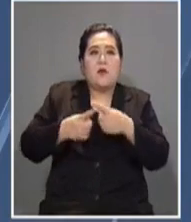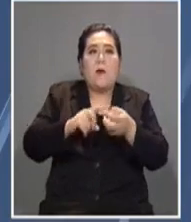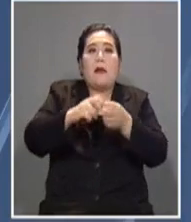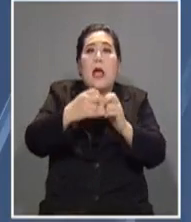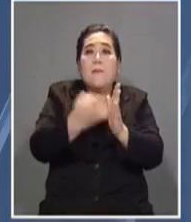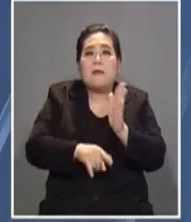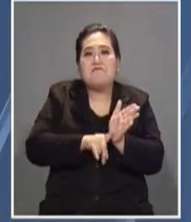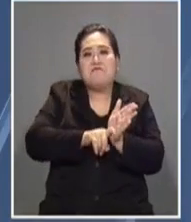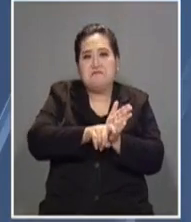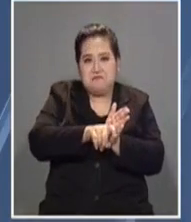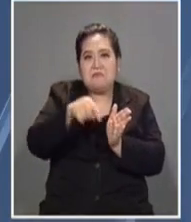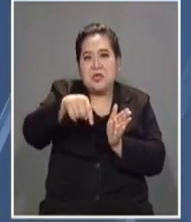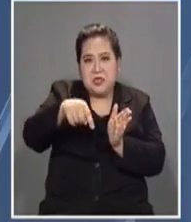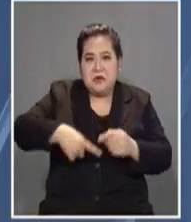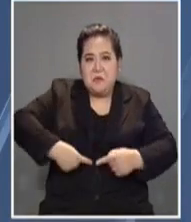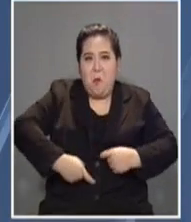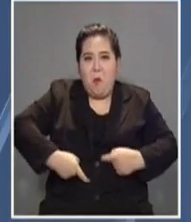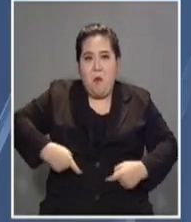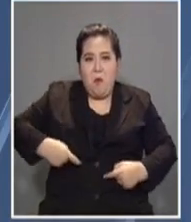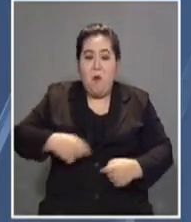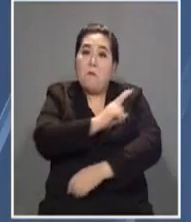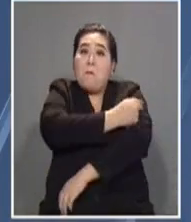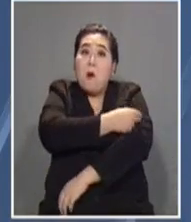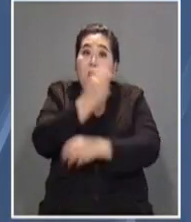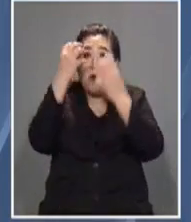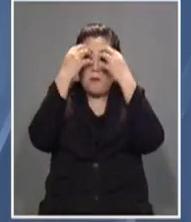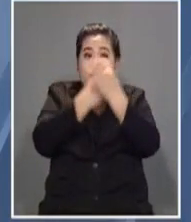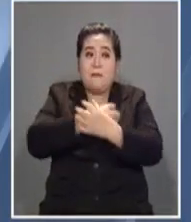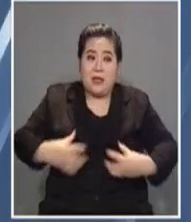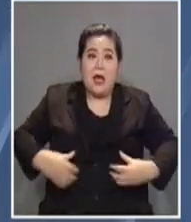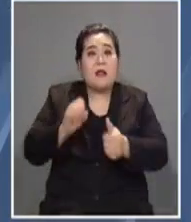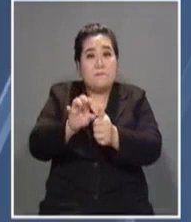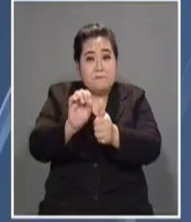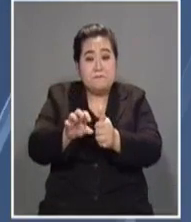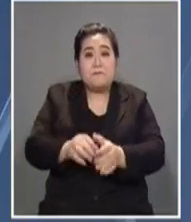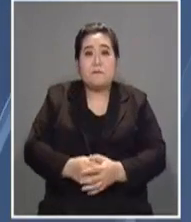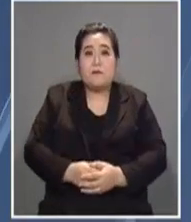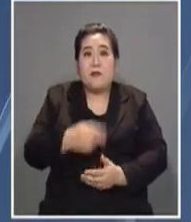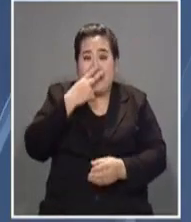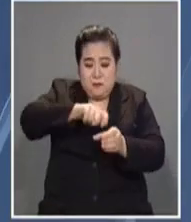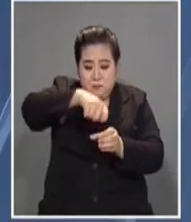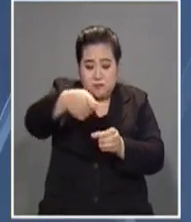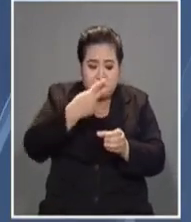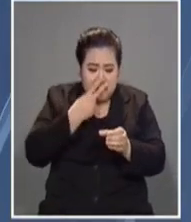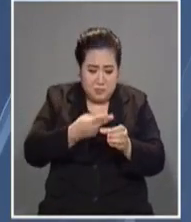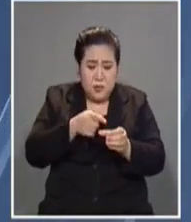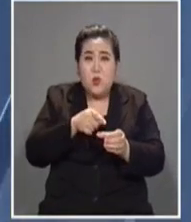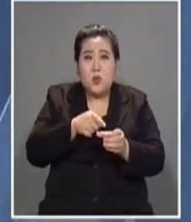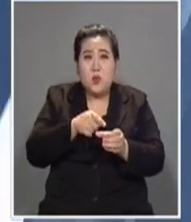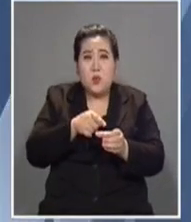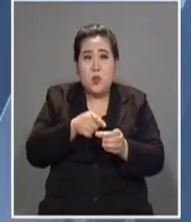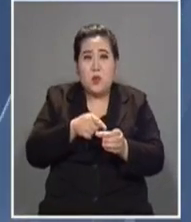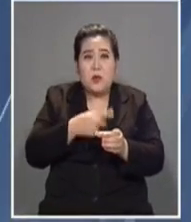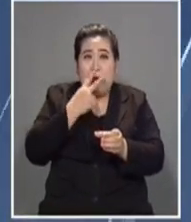ของต ั วพยาธินี่คือแล็บแพนด้าที่เขาให้ข้อมูลเอาไว้ตอนนี้เท่าที่ผมดูกระป๋องเนี่ยนะถ้าผู้ชมดูเนี่ยนะครับหรือหลาย